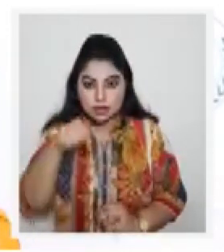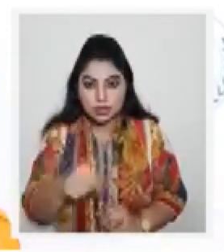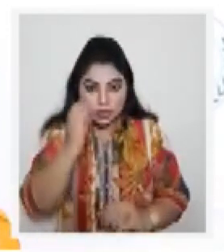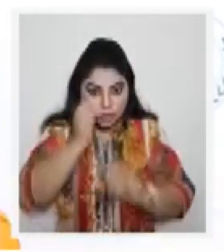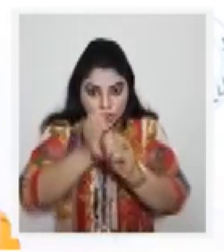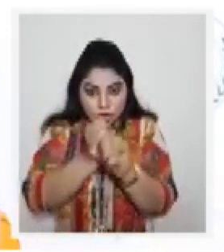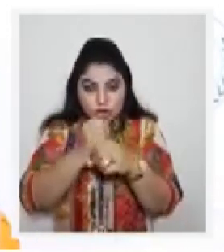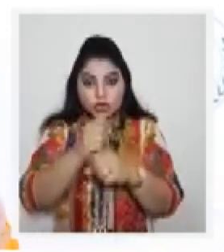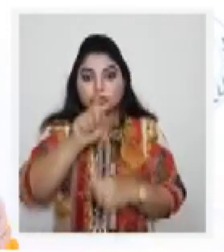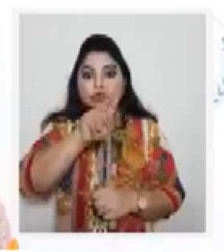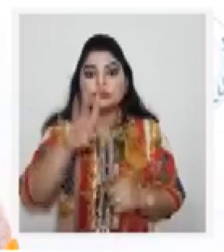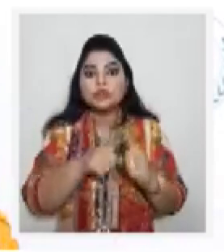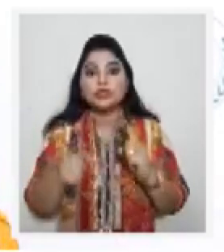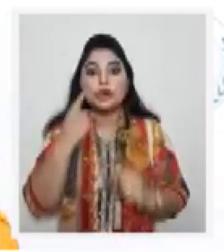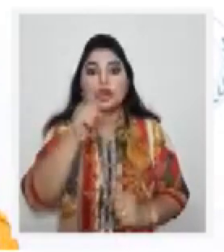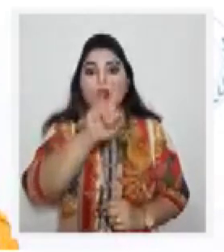পরীক্ষাগারের ফলাফল বলবো।